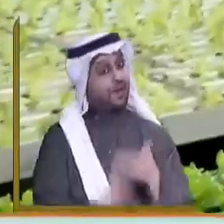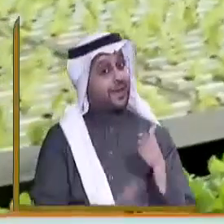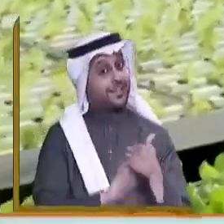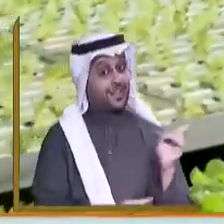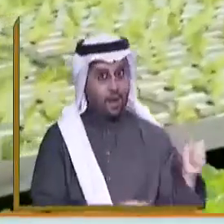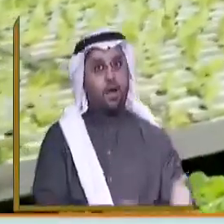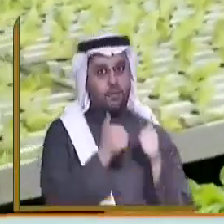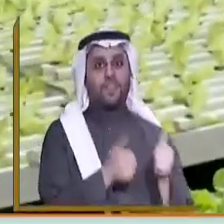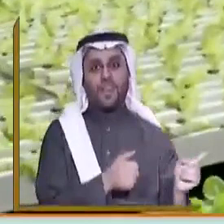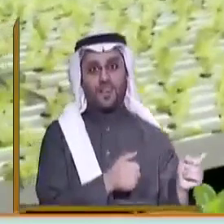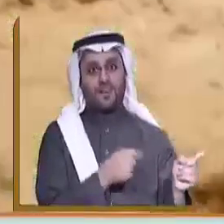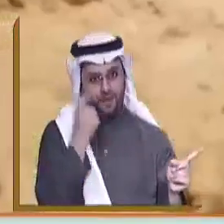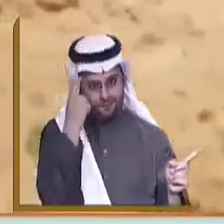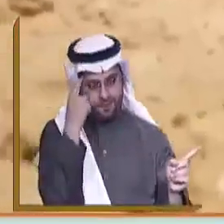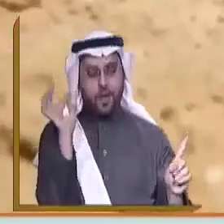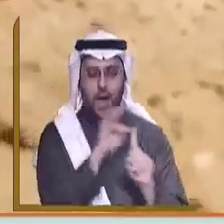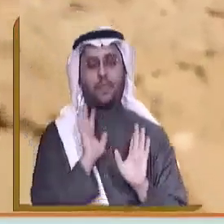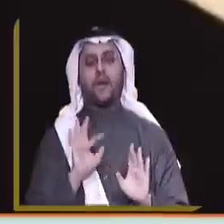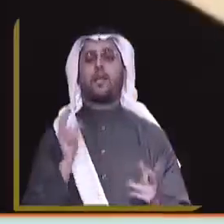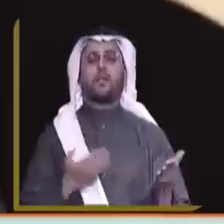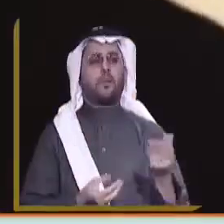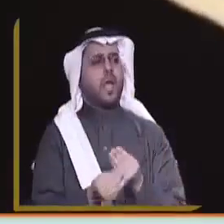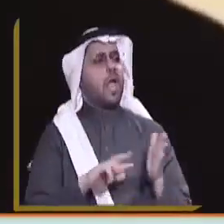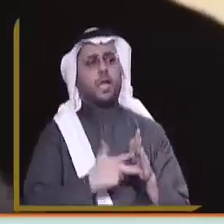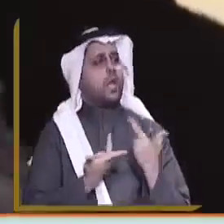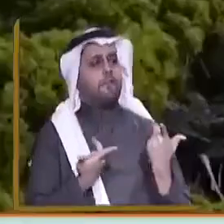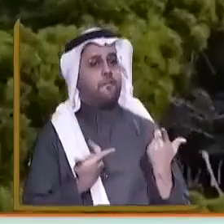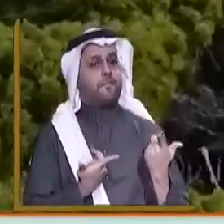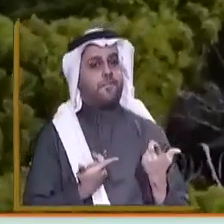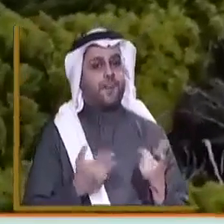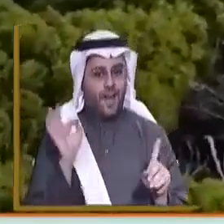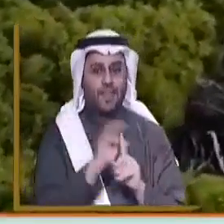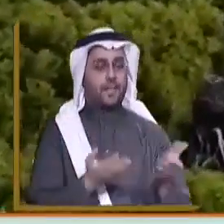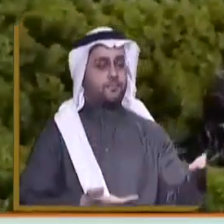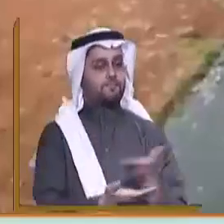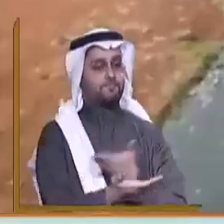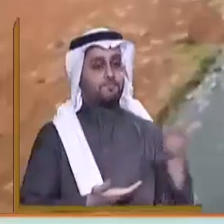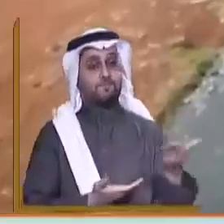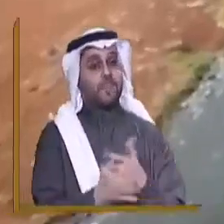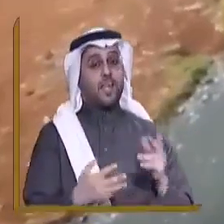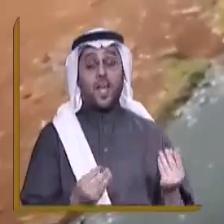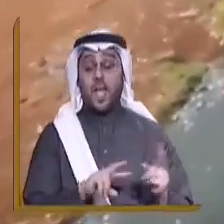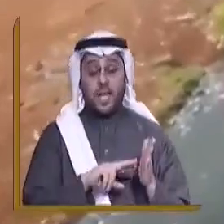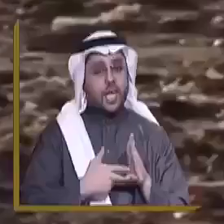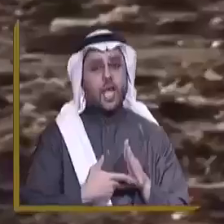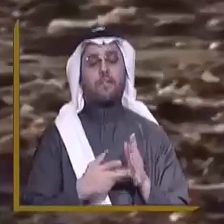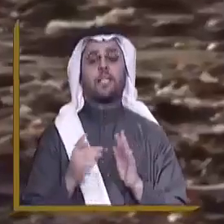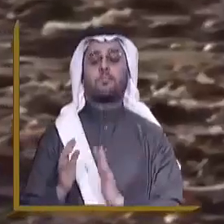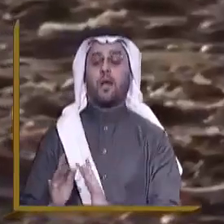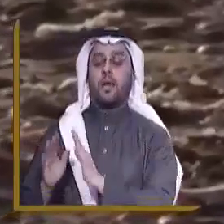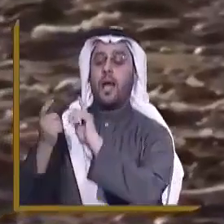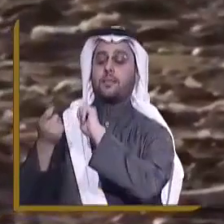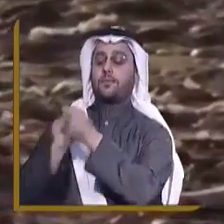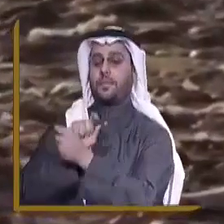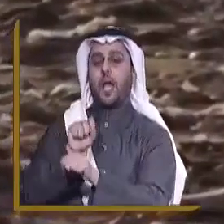بالاوساخ المشاركه المجتمعيه للمساهمه في تحقيق اهداف التنميه المستدامه ورفع مستوى الوعي